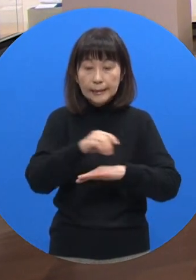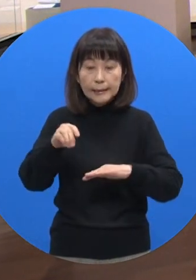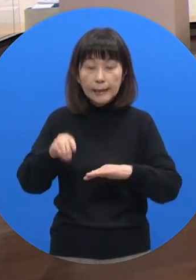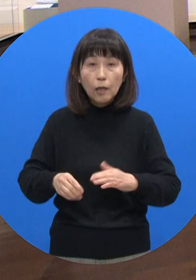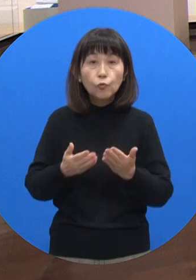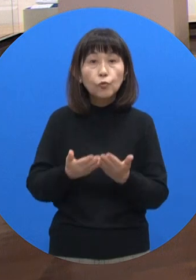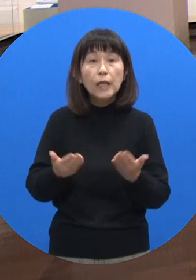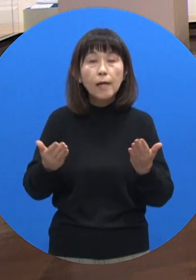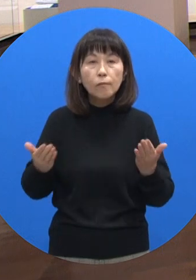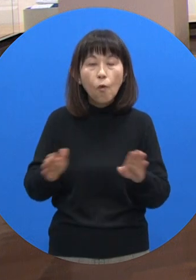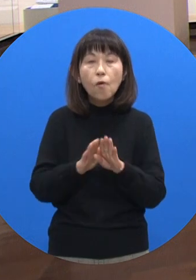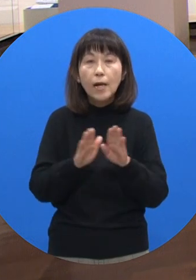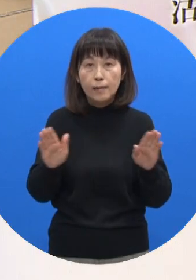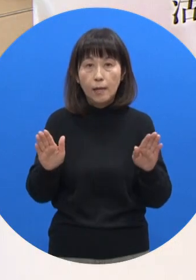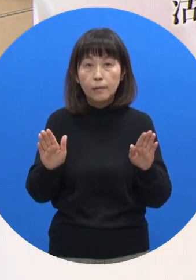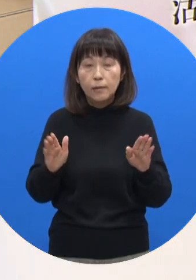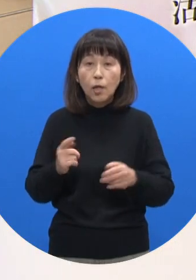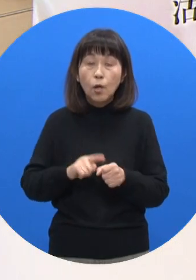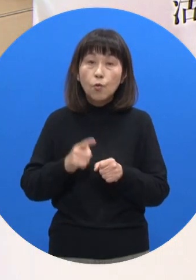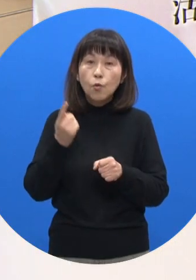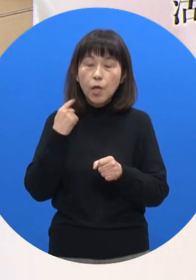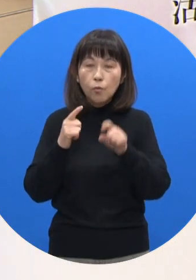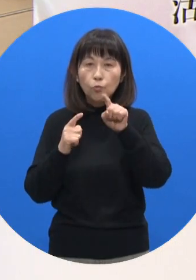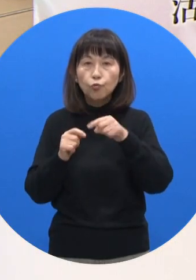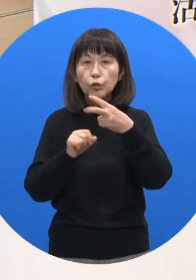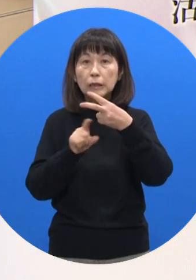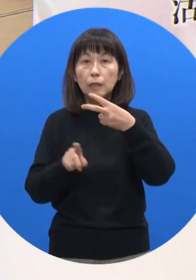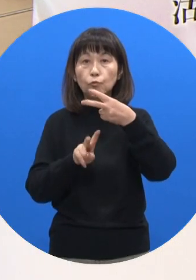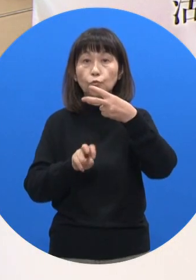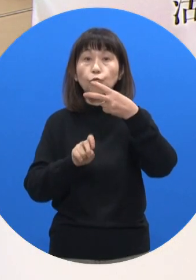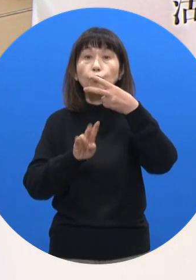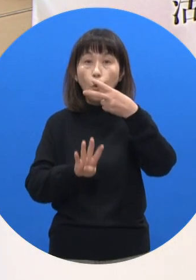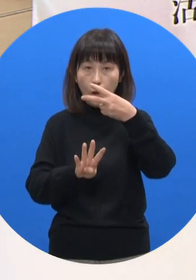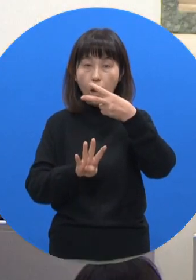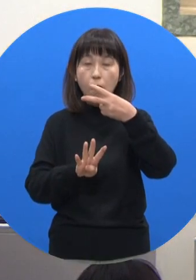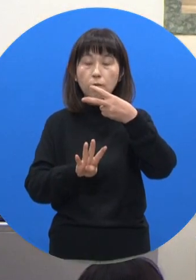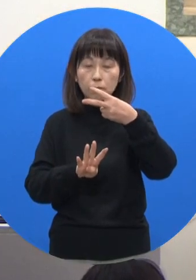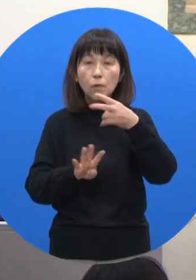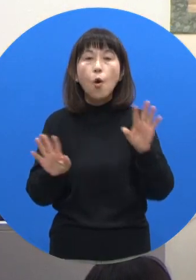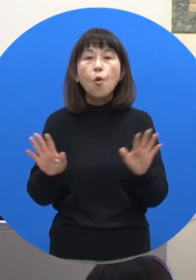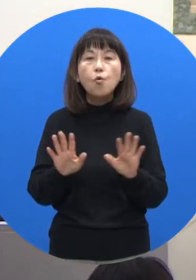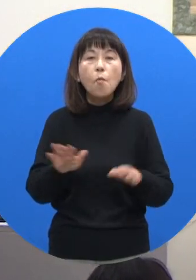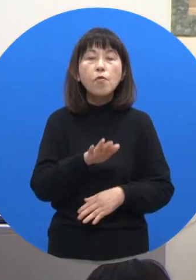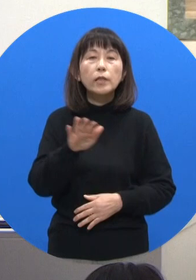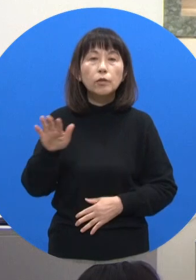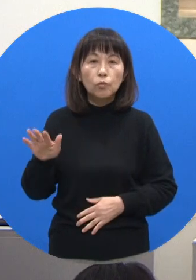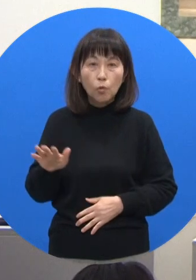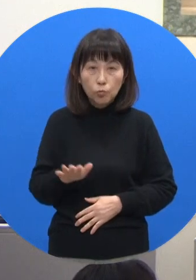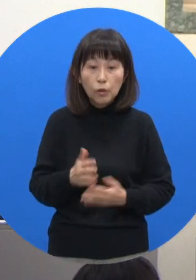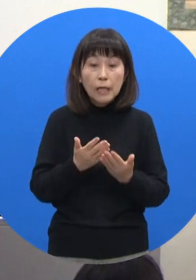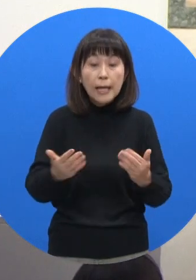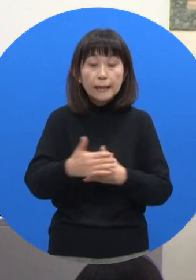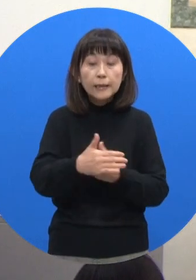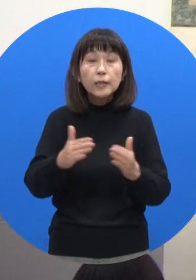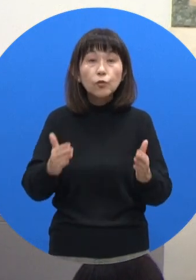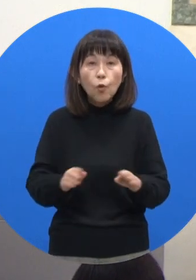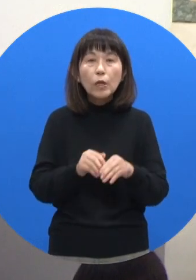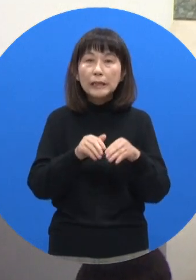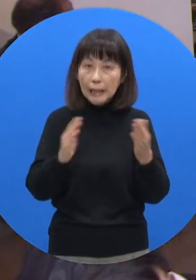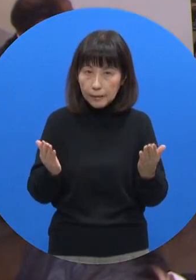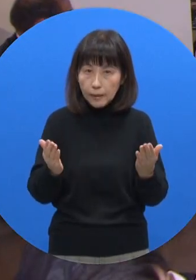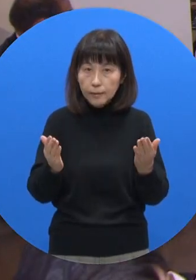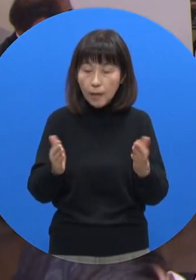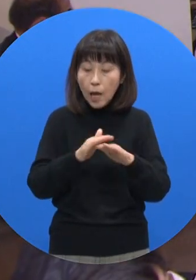開催しています。初日となる去年の12月14日には、子どもたちによる展示室での解説